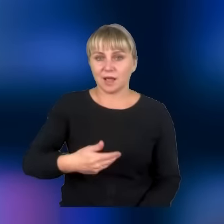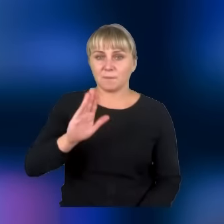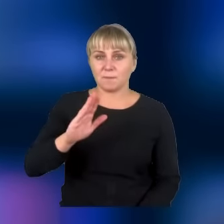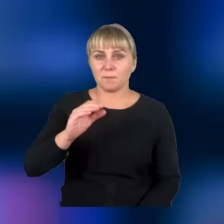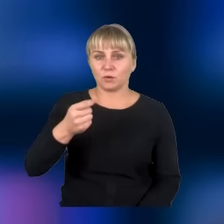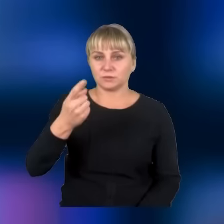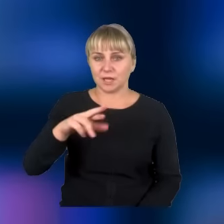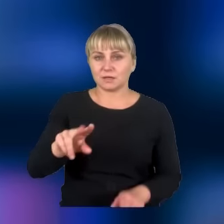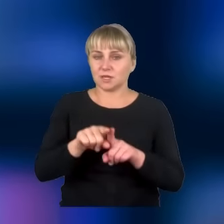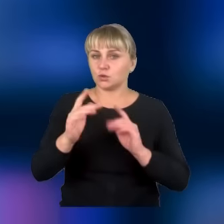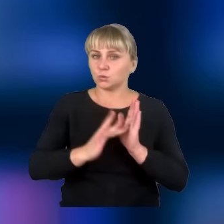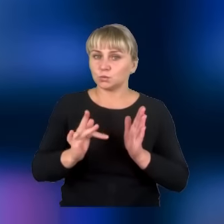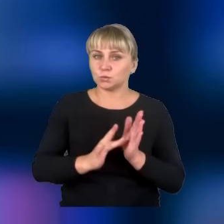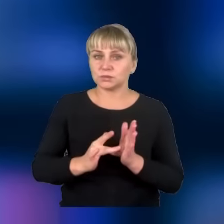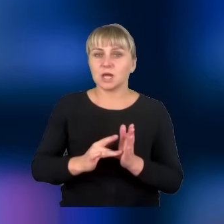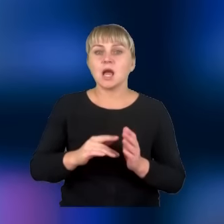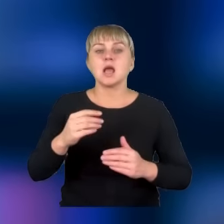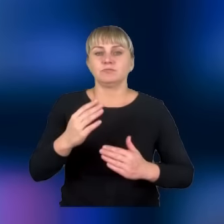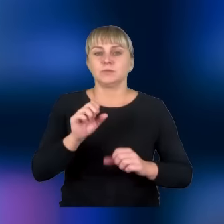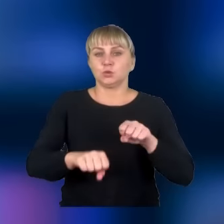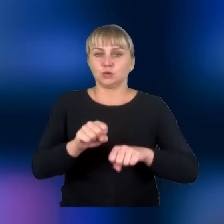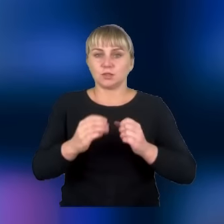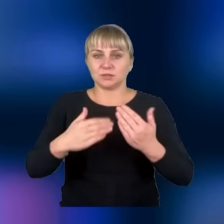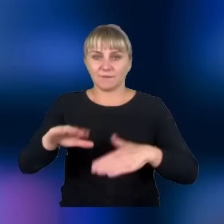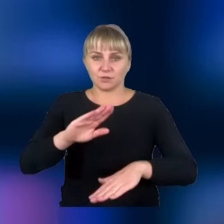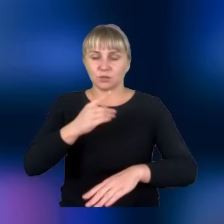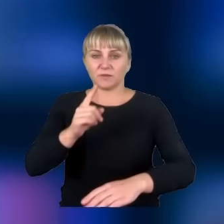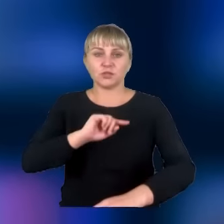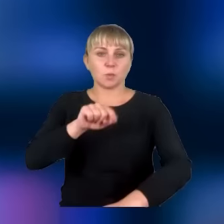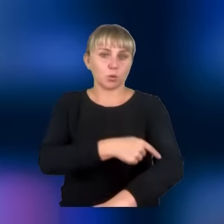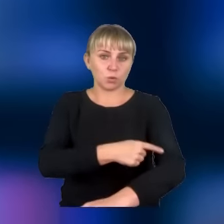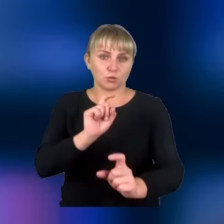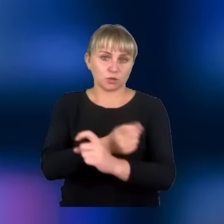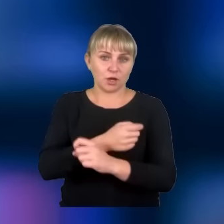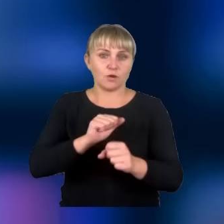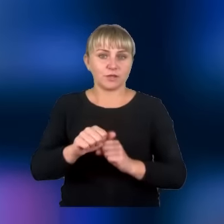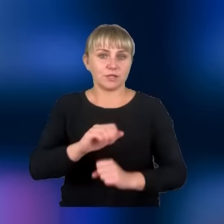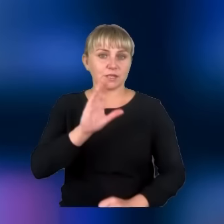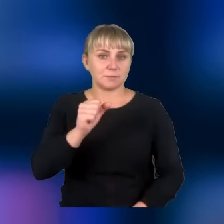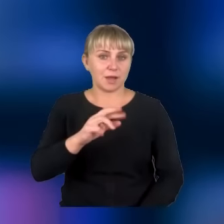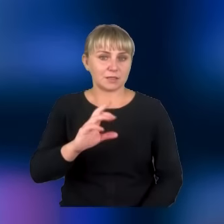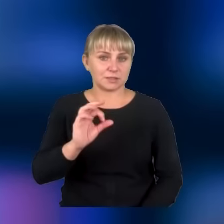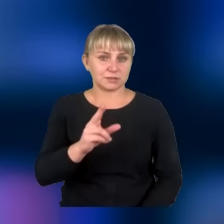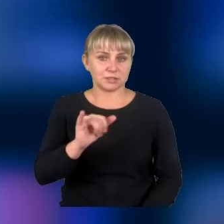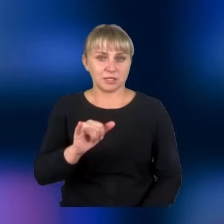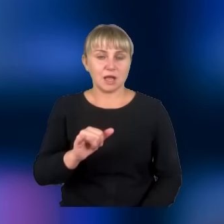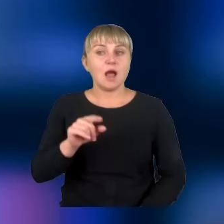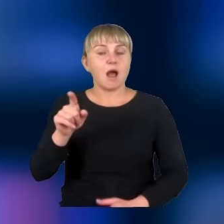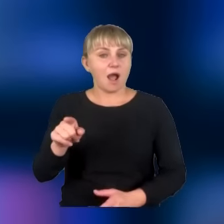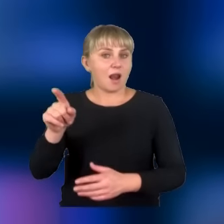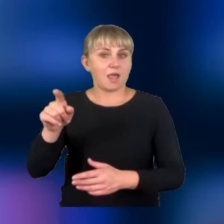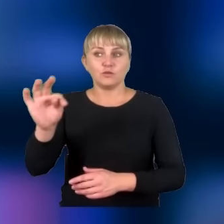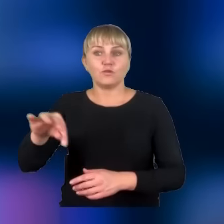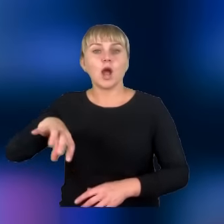Tuska. Przypomnijmy, Sąd Najwyższy orzekł, że prokuratorem krajowym jest Dariusz Barski. Pomimo tego ekipa Donalda Tuska nie respektuje